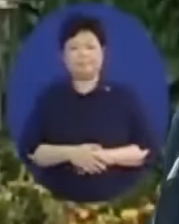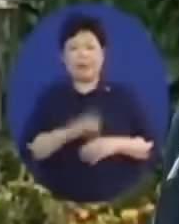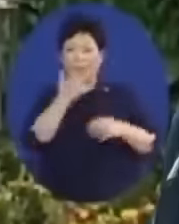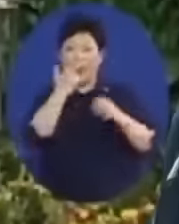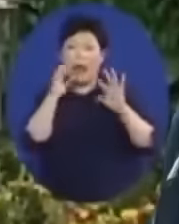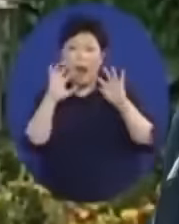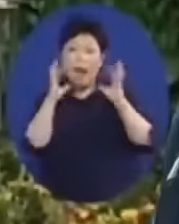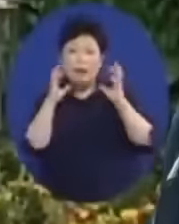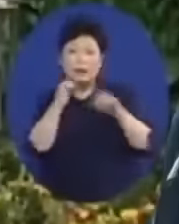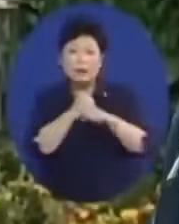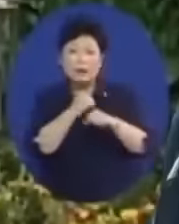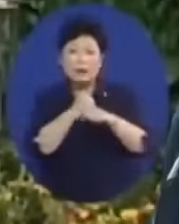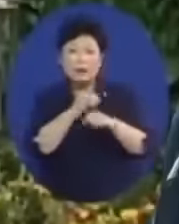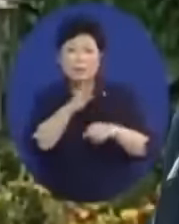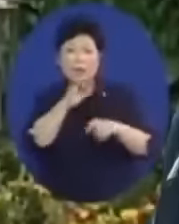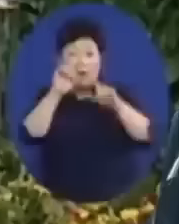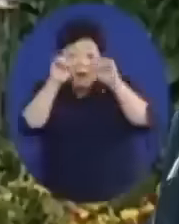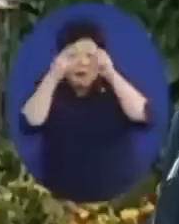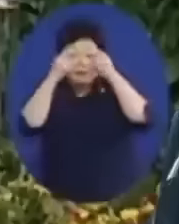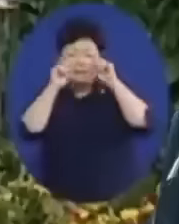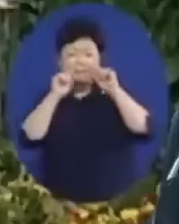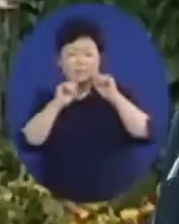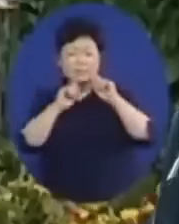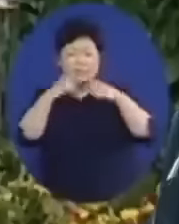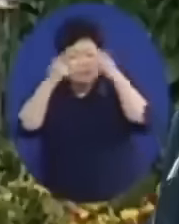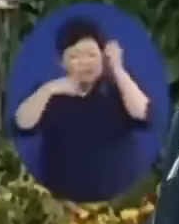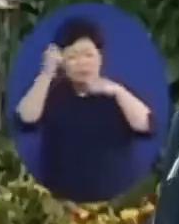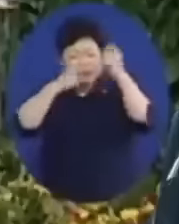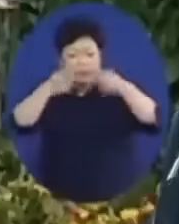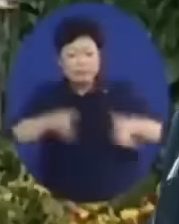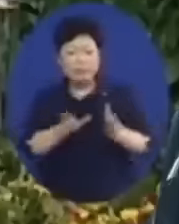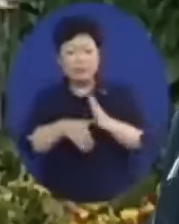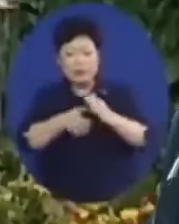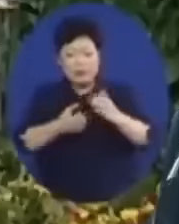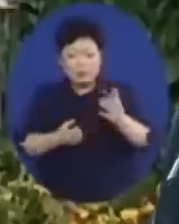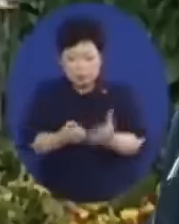어린아이가 고고의 울음소리를 내고 태어날 때부터 벌써 죄인인 것입니다.